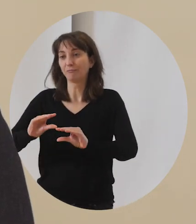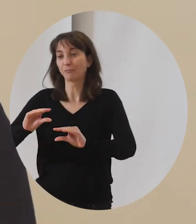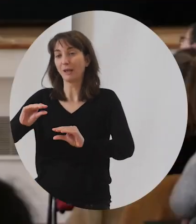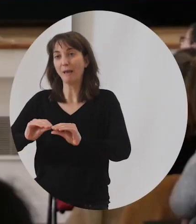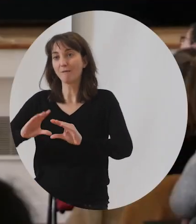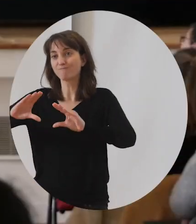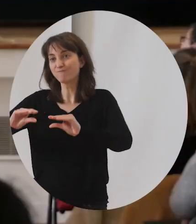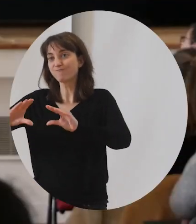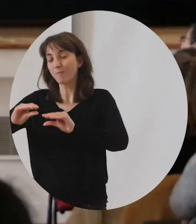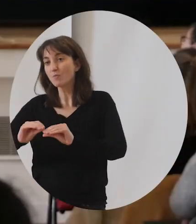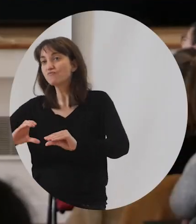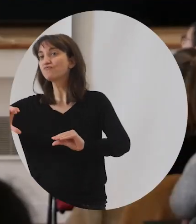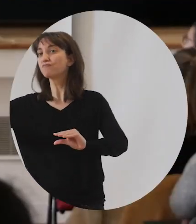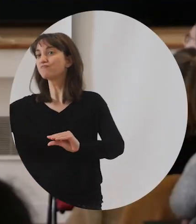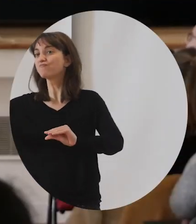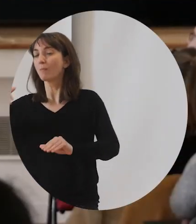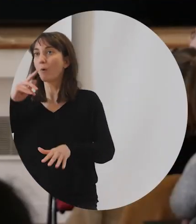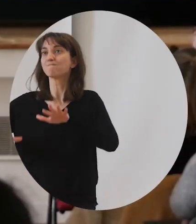la différence de densité et d'appui.